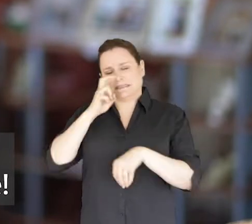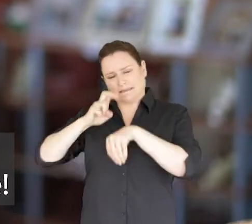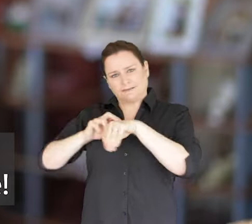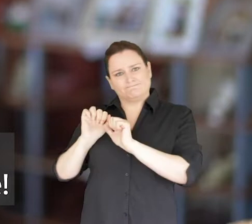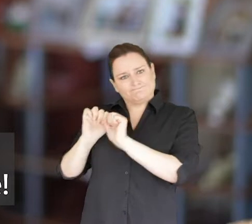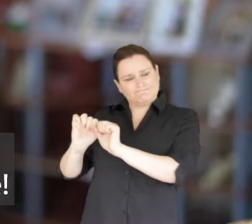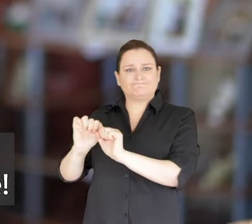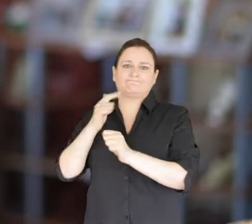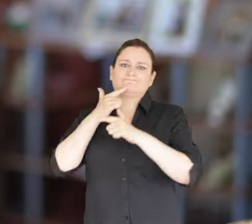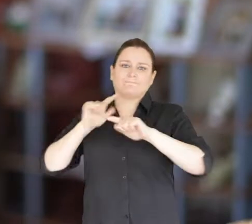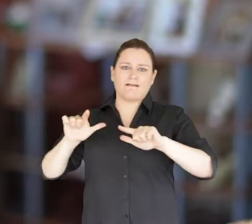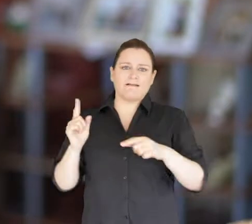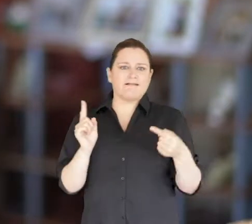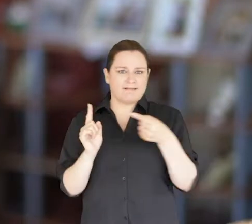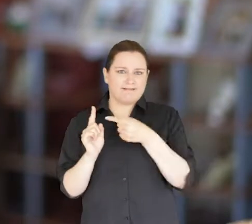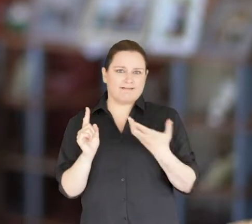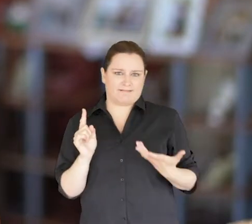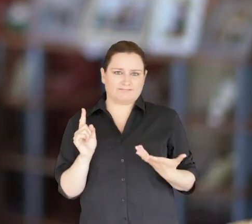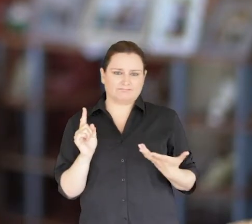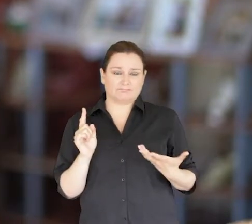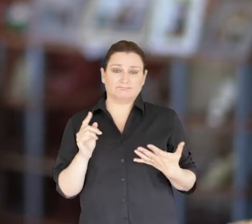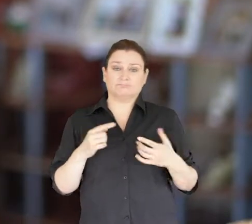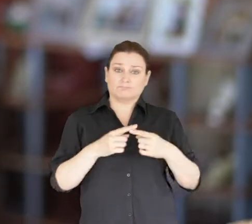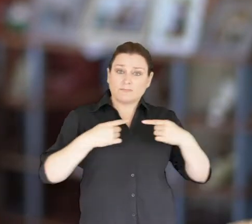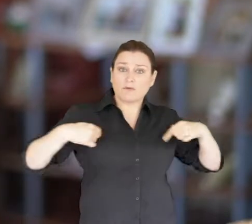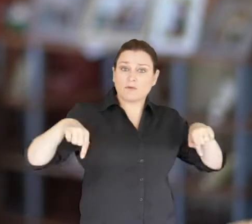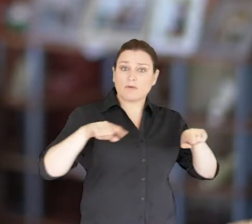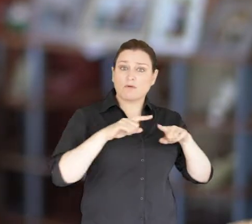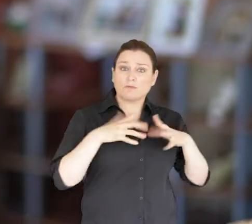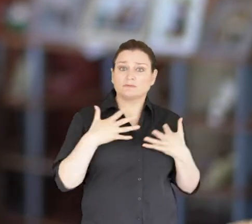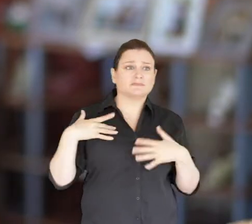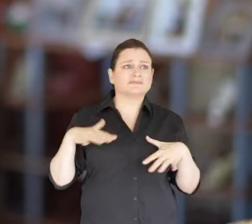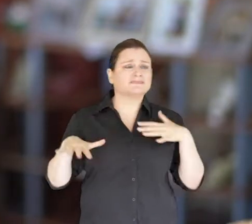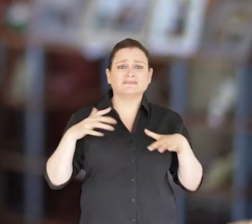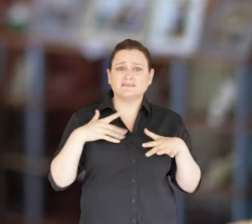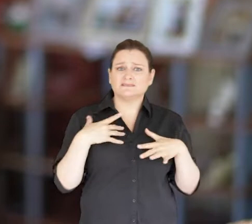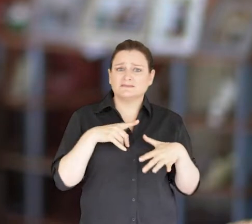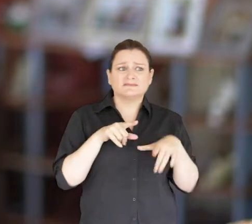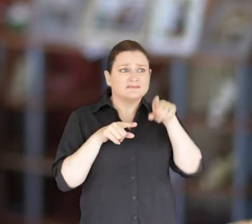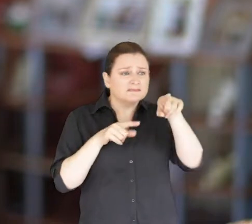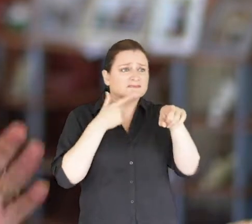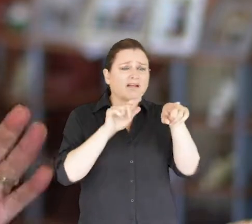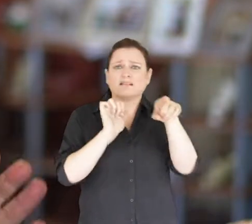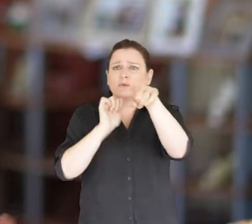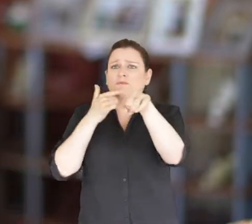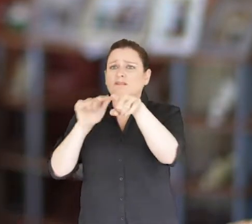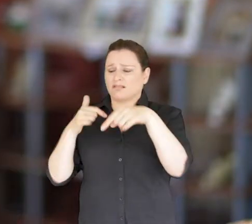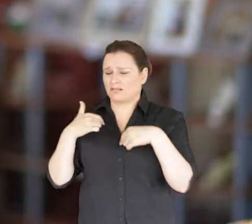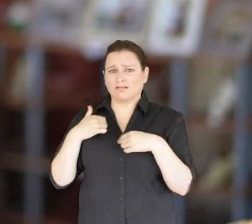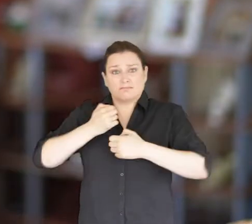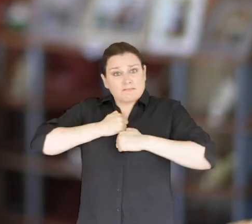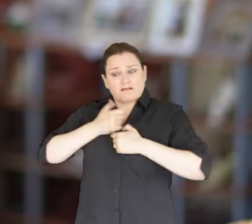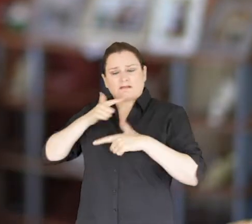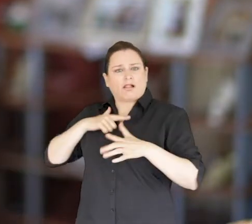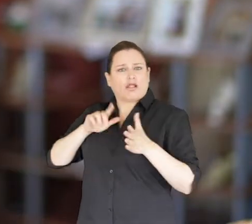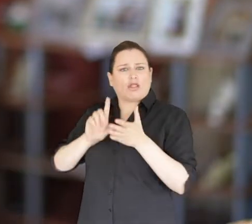taal nie. En nou klou ons mense vas aan iemand se taal of iemand anders se